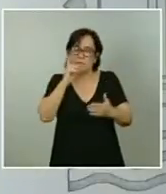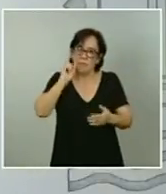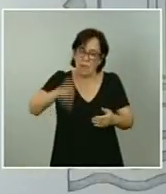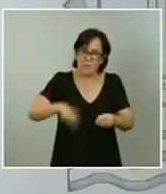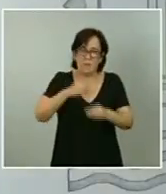se merece.